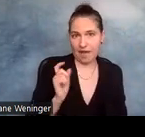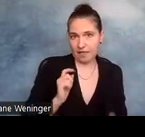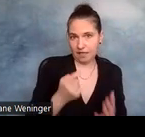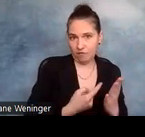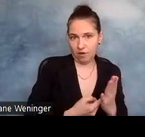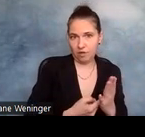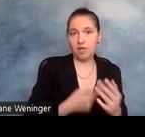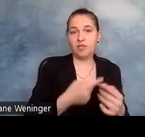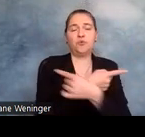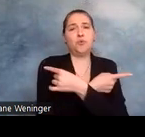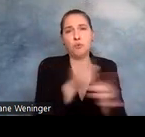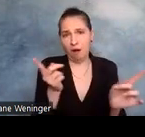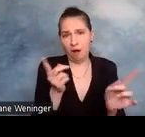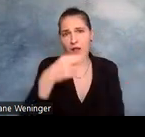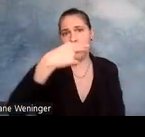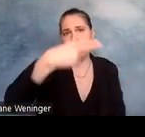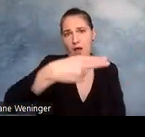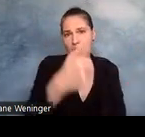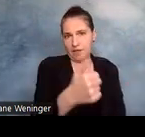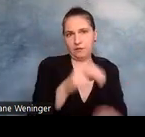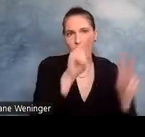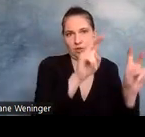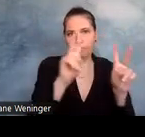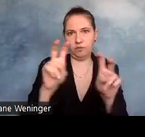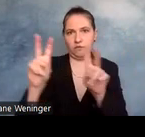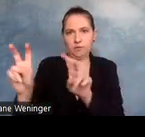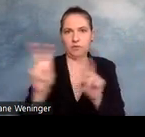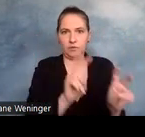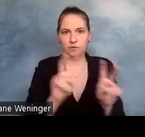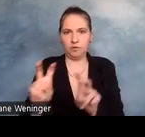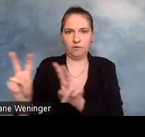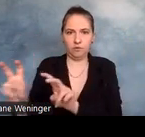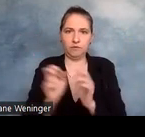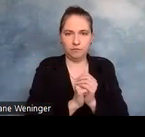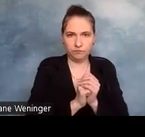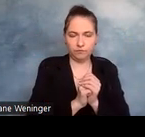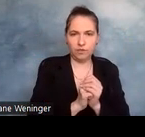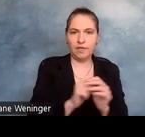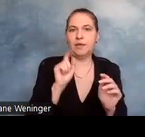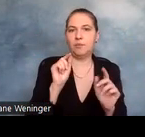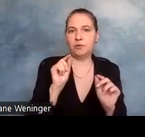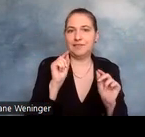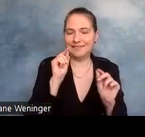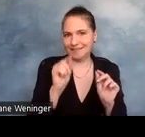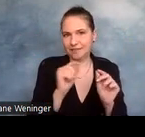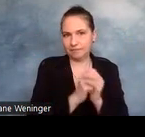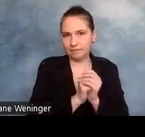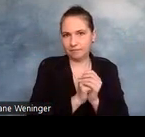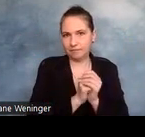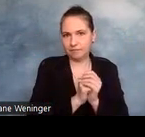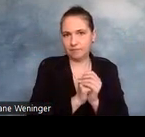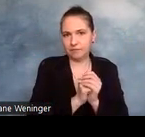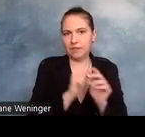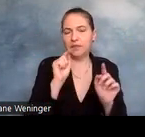hier sind überall H1-Überschriften. Und sieh, das steht hier nebendran. Das heißt, in diesem Fall wäre